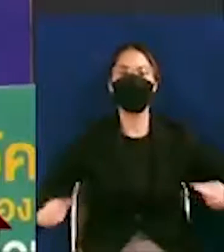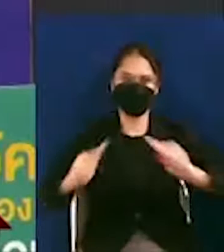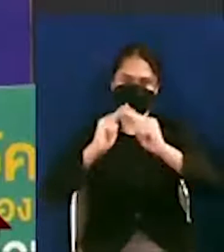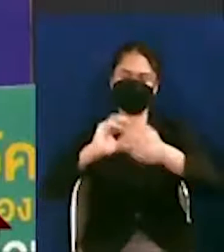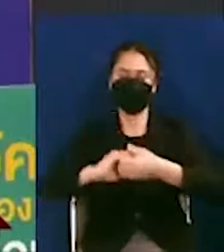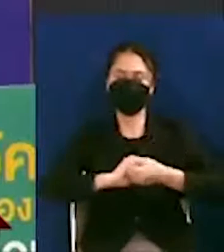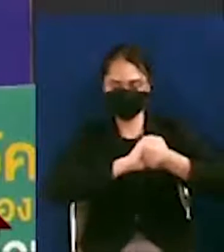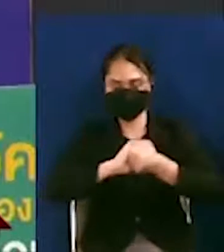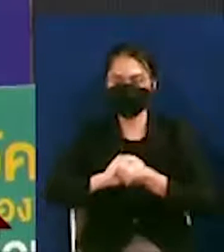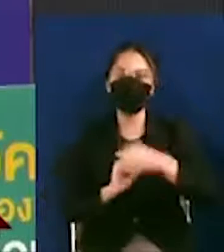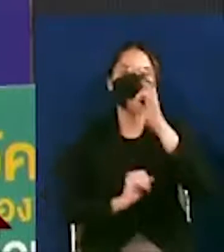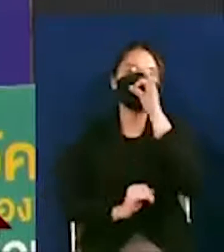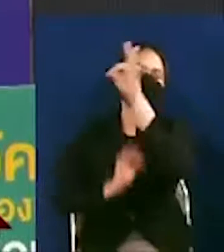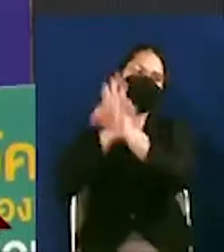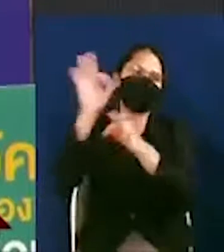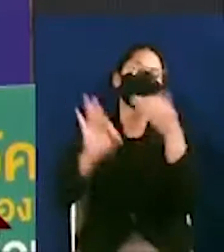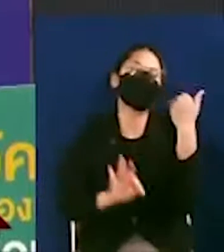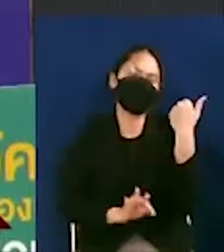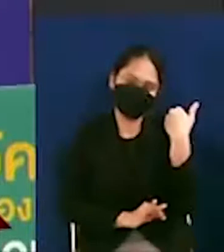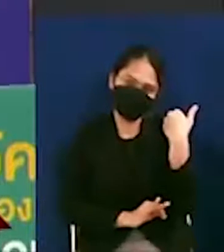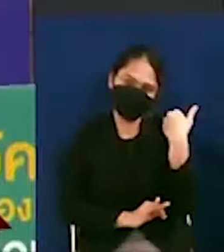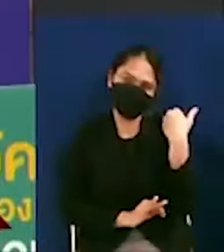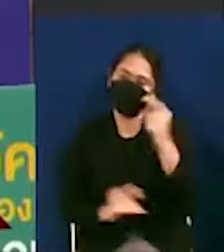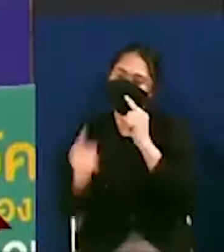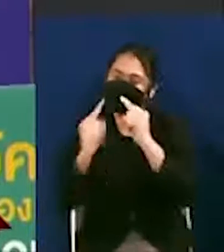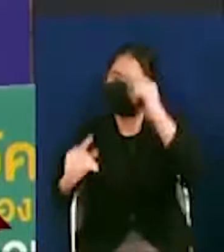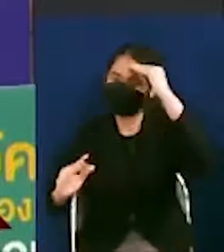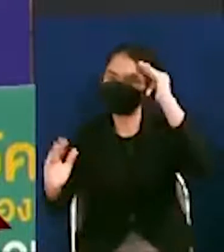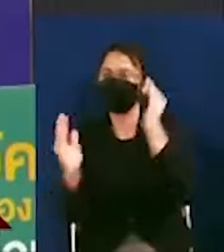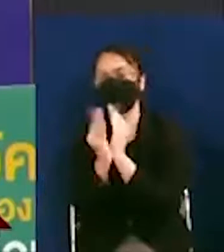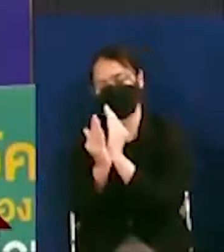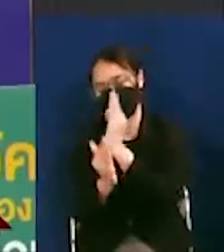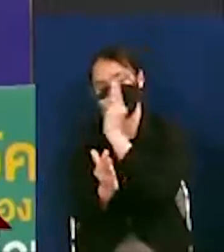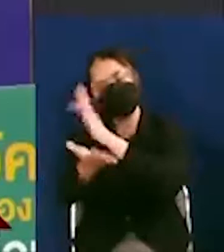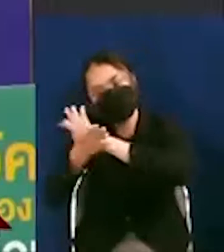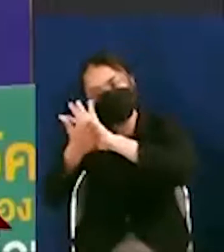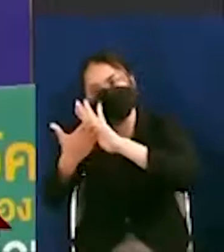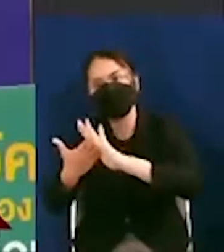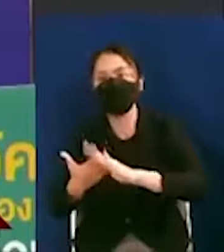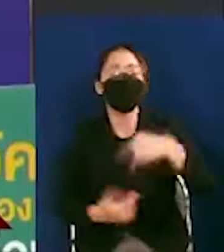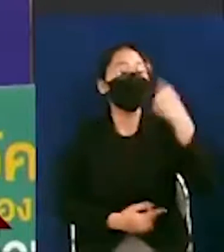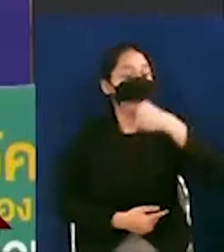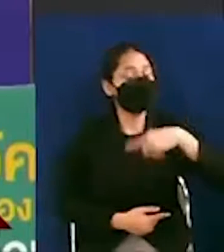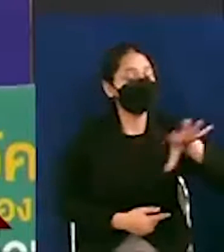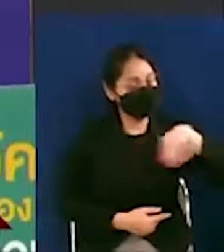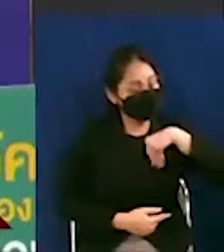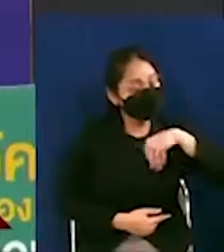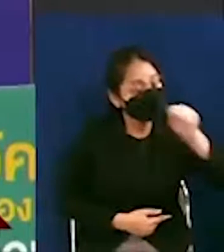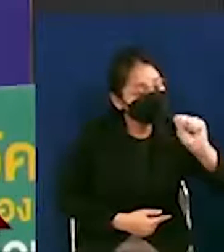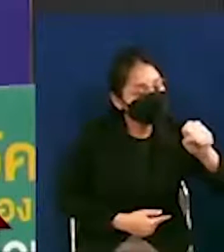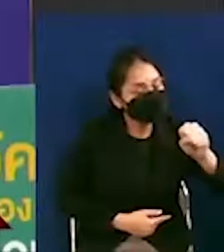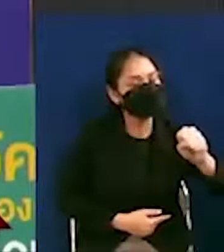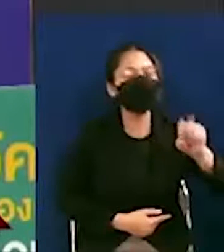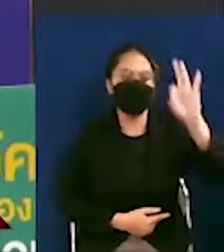านีกลางบางซื่อไปแจ้งความนะครับแล้วก็คุยกับตำรวจรถไฟร่วมกันแจ้งความกันพยานที่เรียนนะครับว่าคน